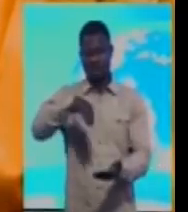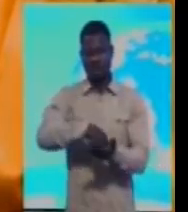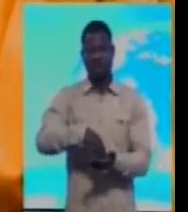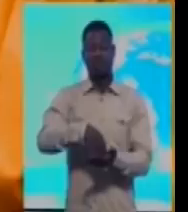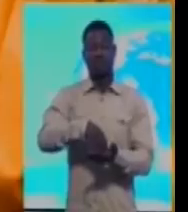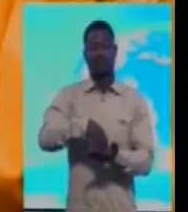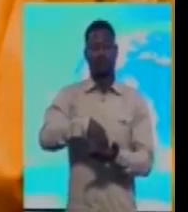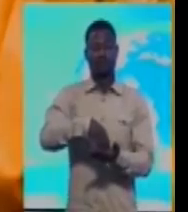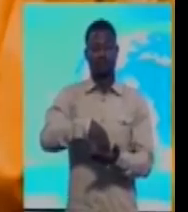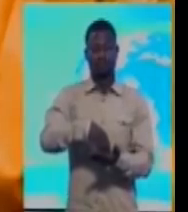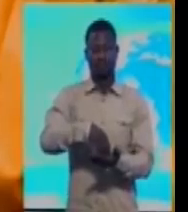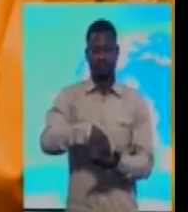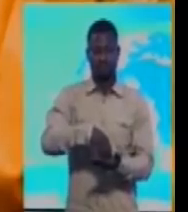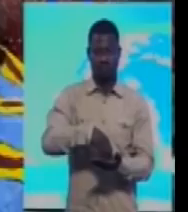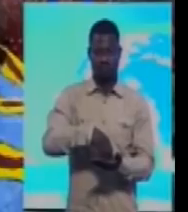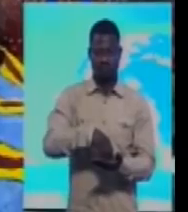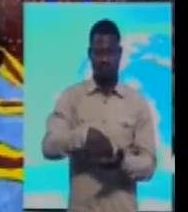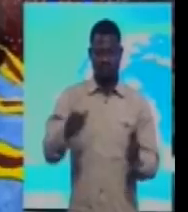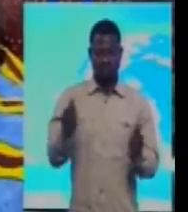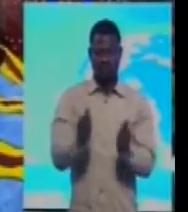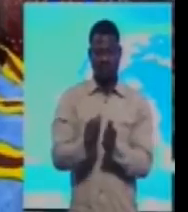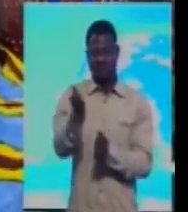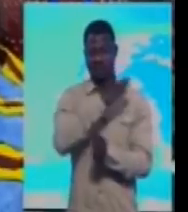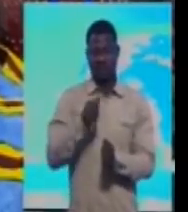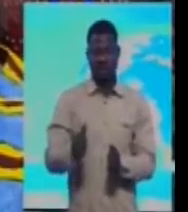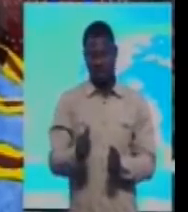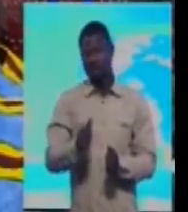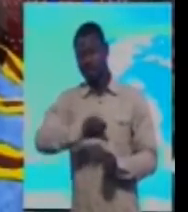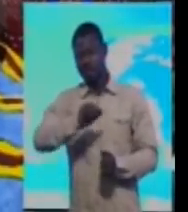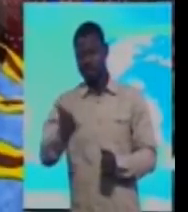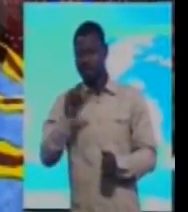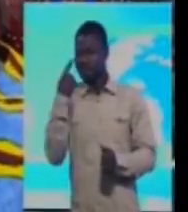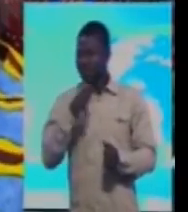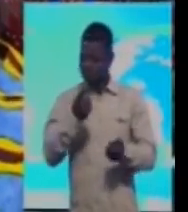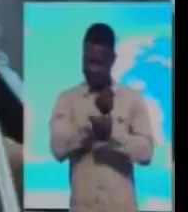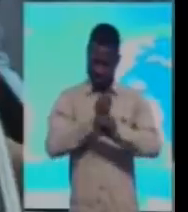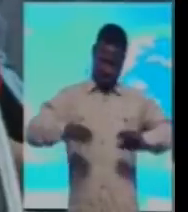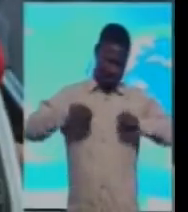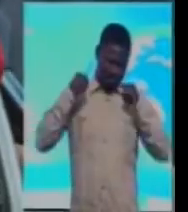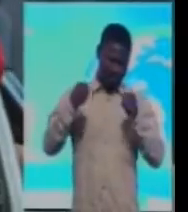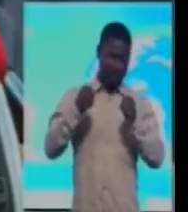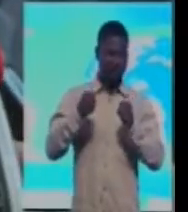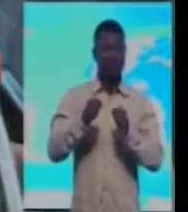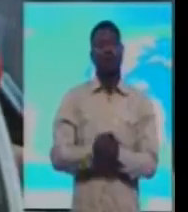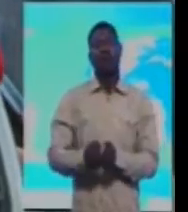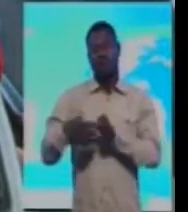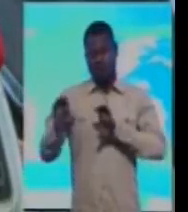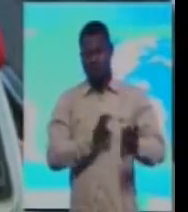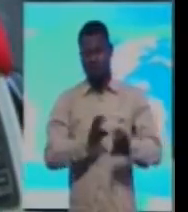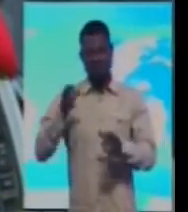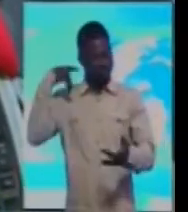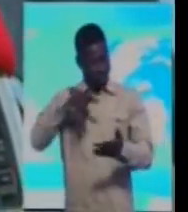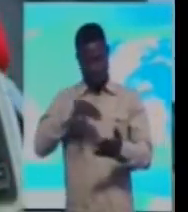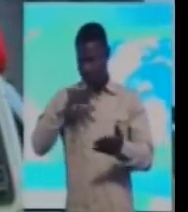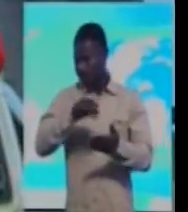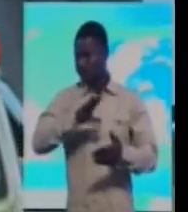qui avec les stations locaux qui sont très puissantes. Donc c'est-à-dire quand on fait ce genre d'études, ça marche